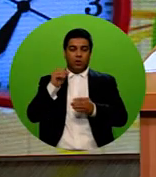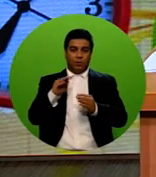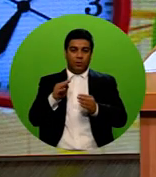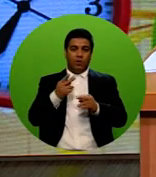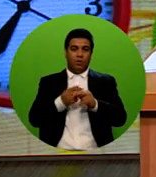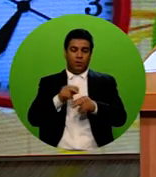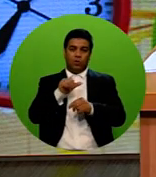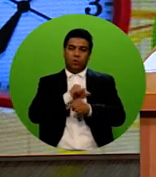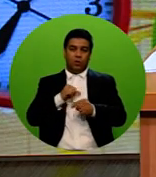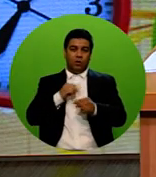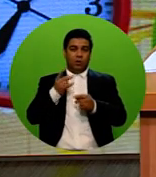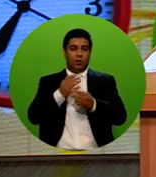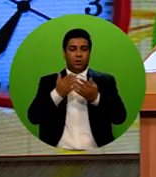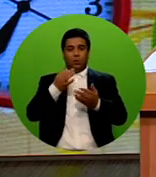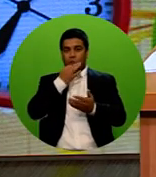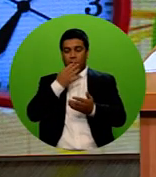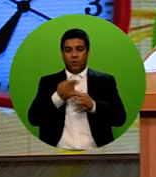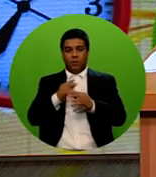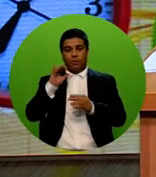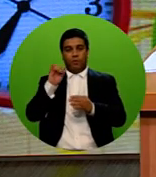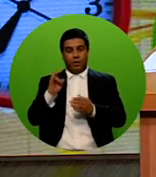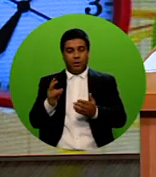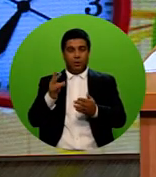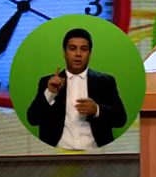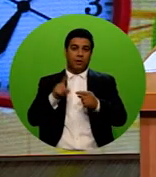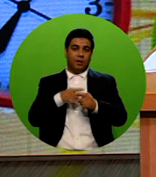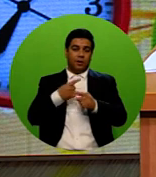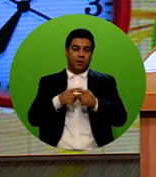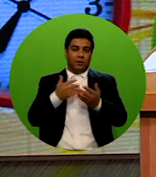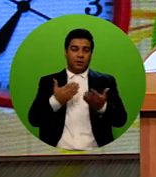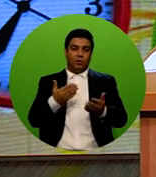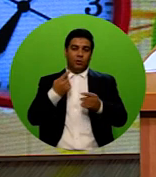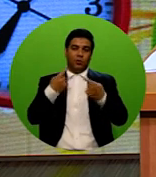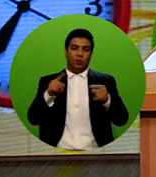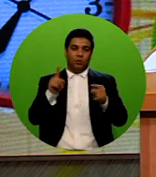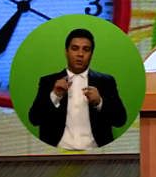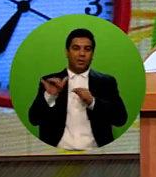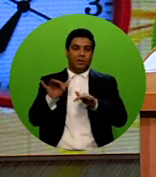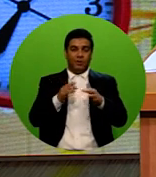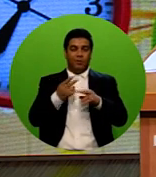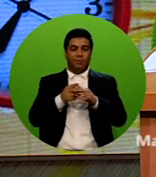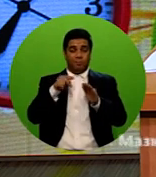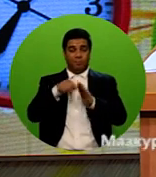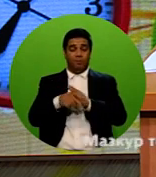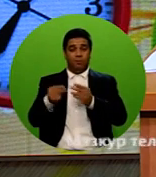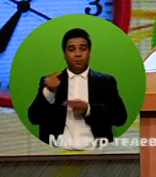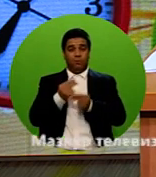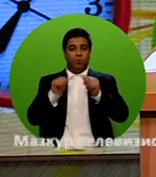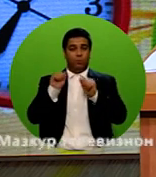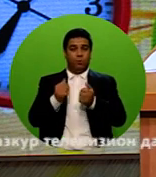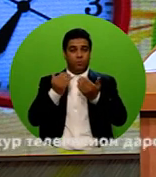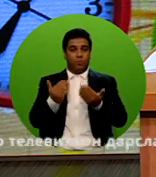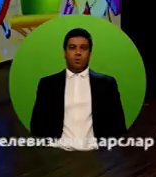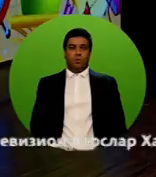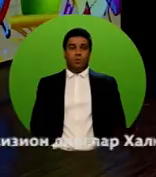logotiplardan o'zingiz uchun yoqadigan fan uchun yoki bo'lmasam biror bir tadbir uchun emblema yaratishingiz